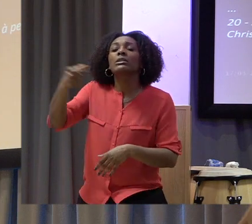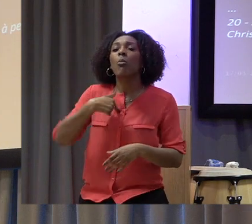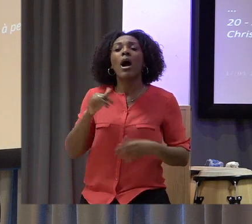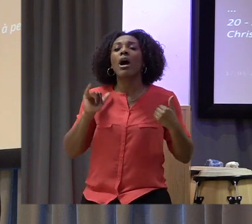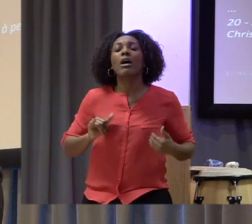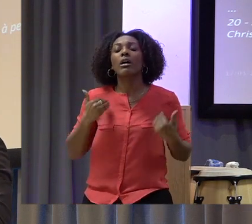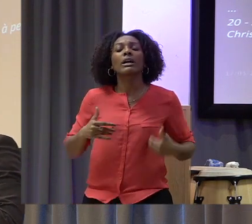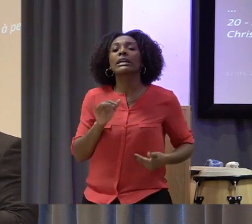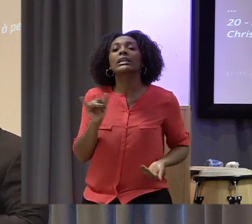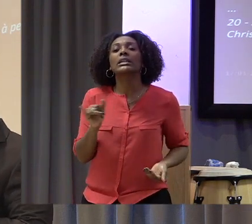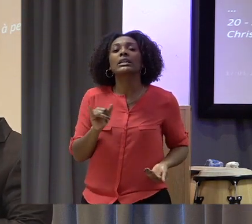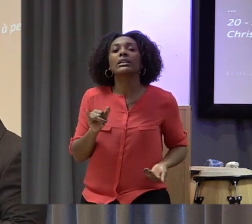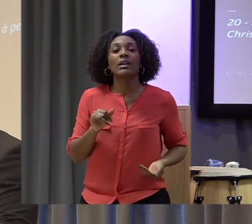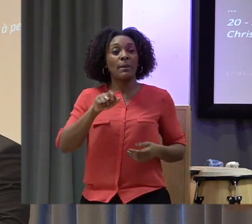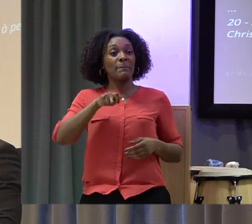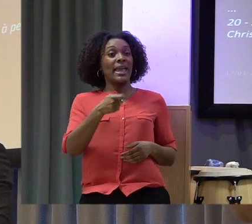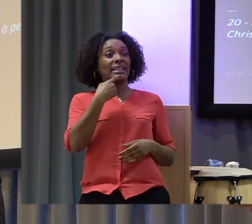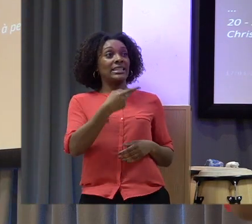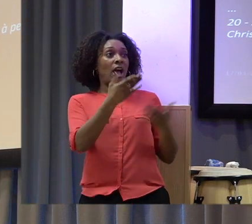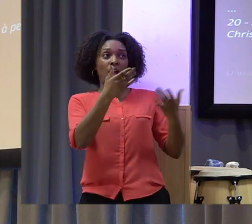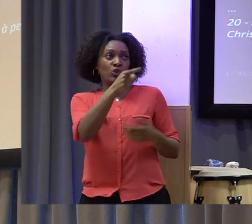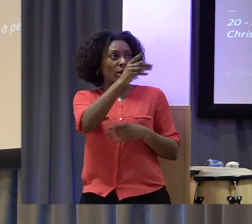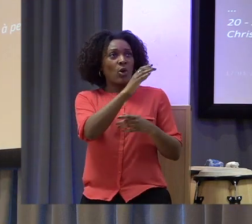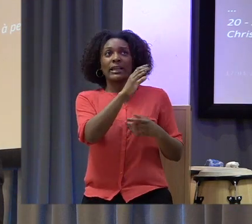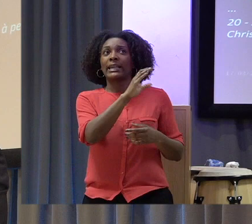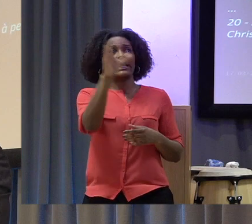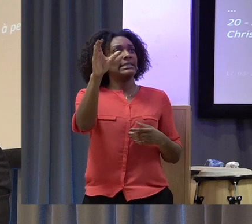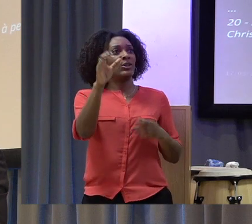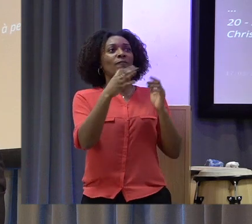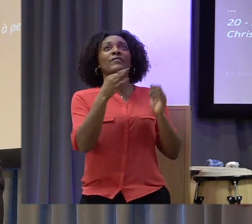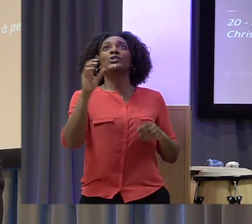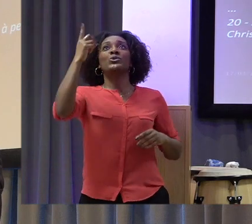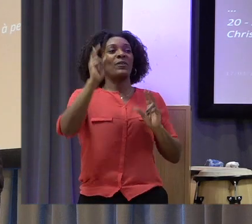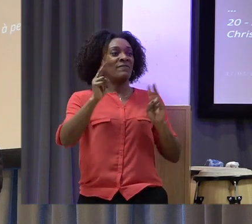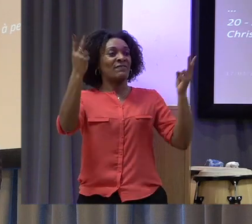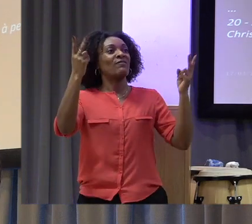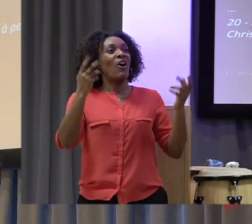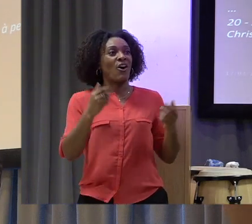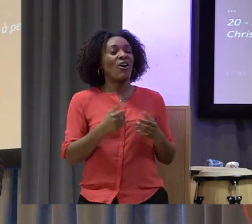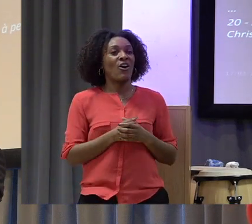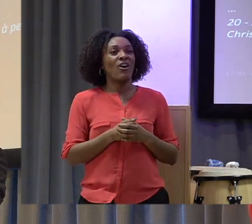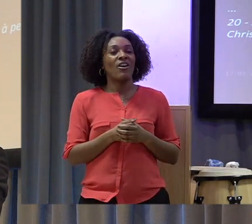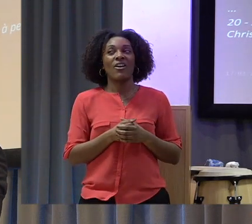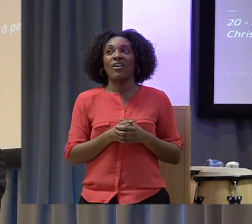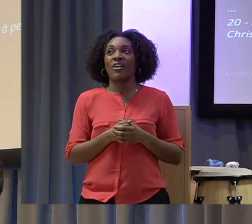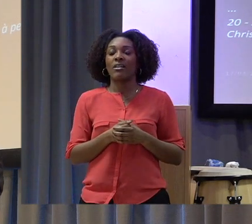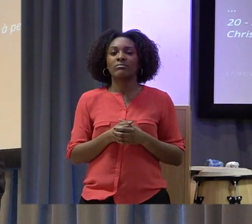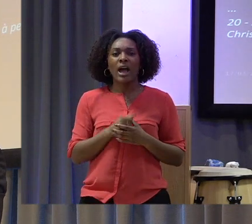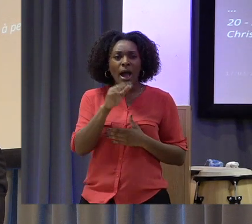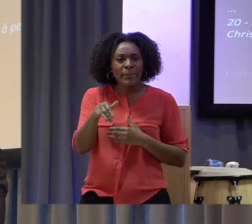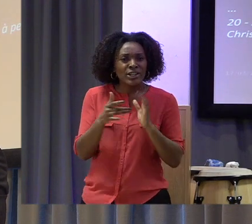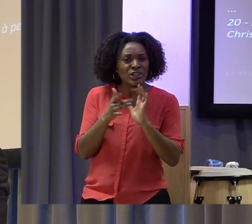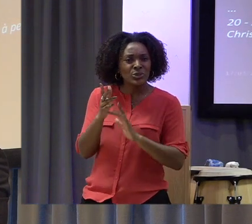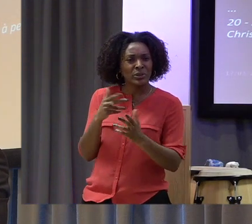À la réponse de Simon-Pierre, « Tu es le Christ, le Fils du Dieu vivant. » Il est surprenant de voir ce que Jésus leur recommande